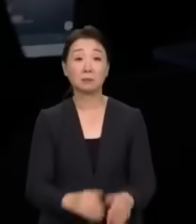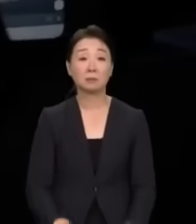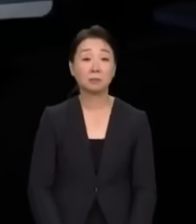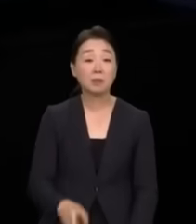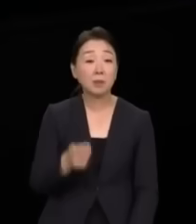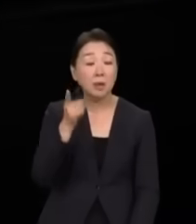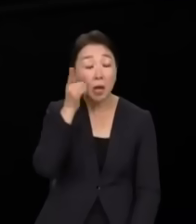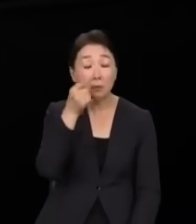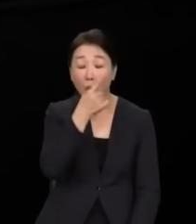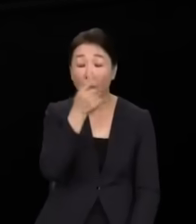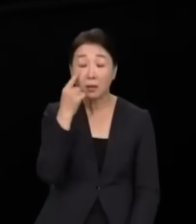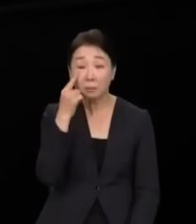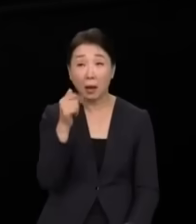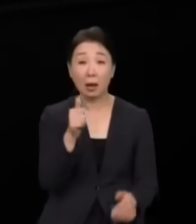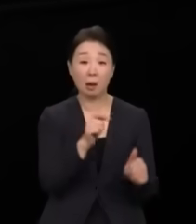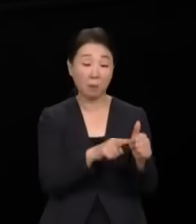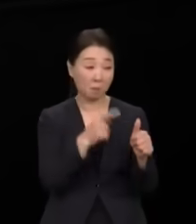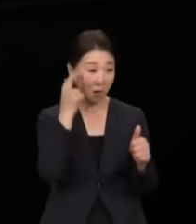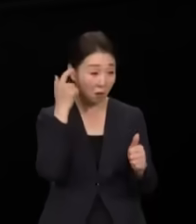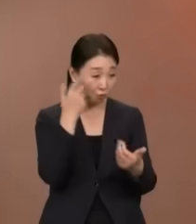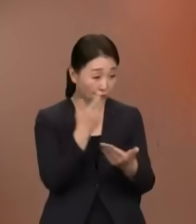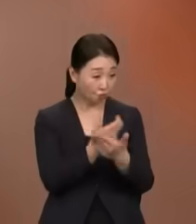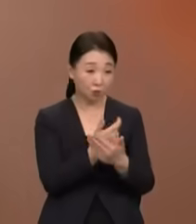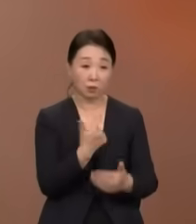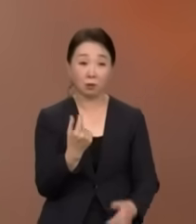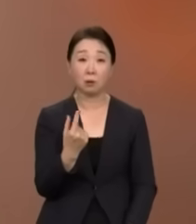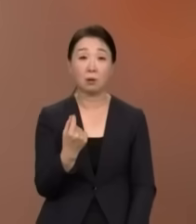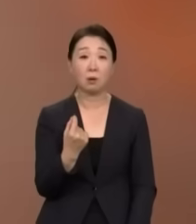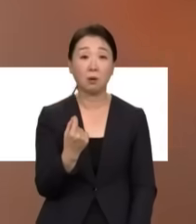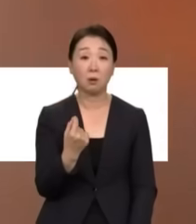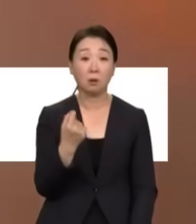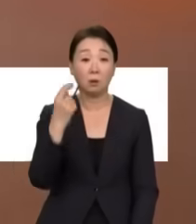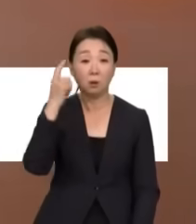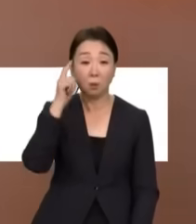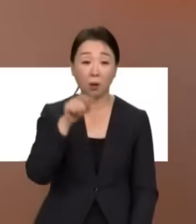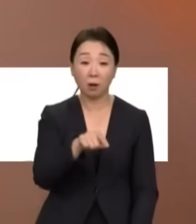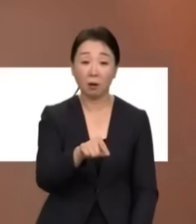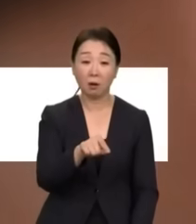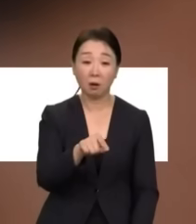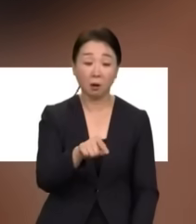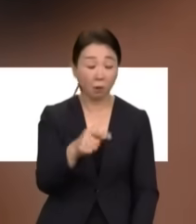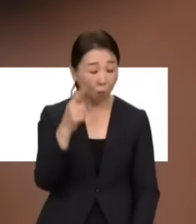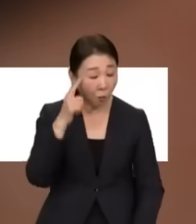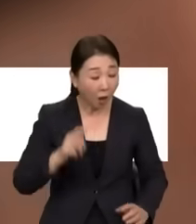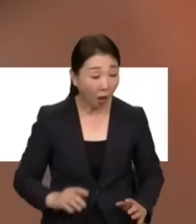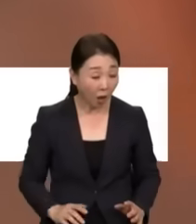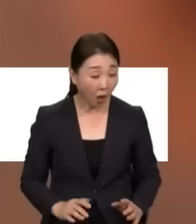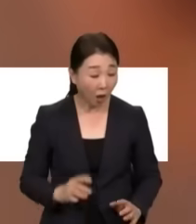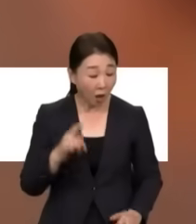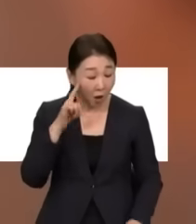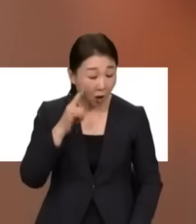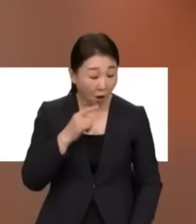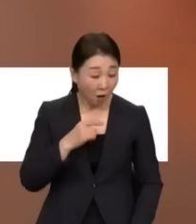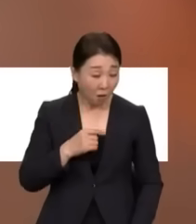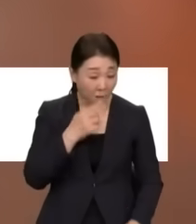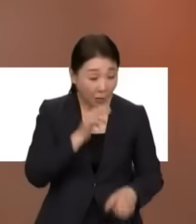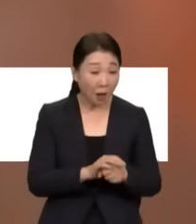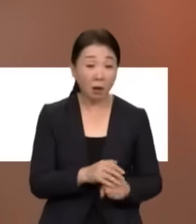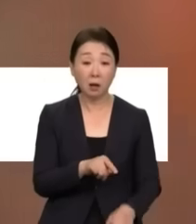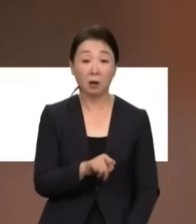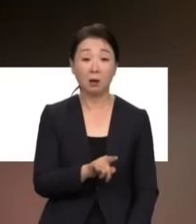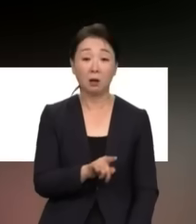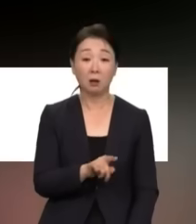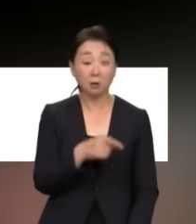핸드폰을 확인한 지인 DC는 충격에 빠졌습니다. 어 이게 이게 왜 그 말문이 막혔습니다. 이렇게 그냥